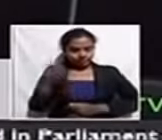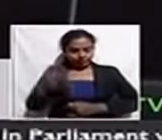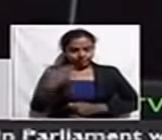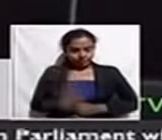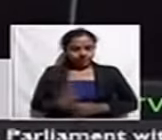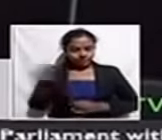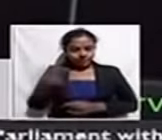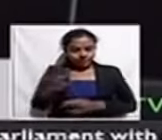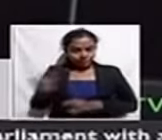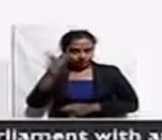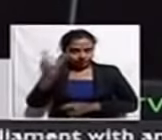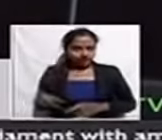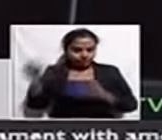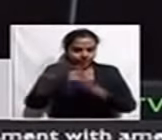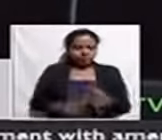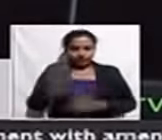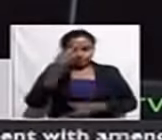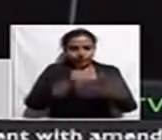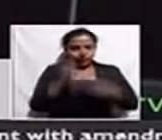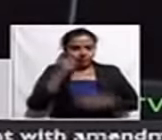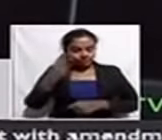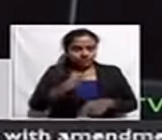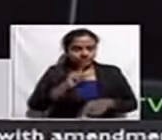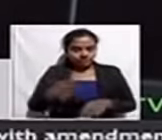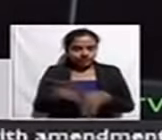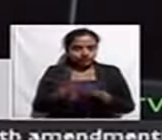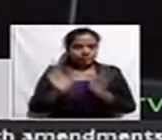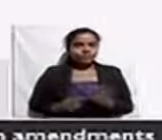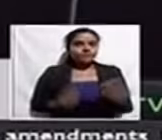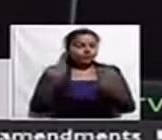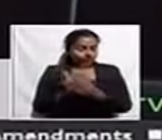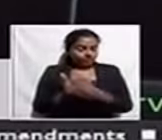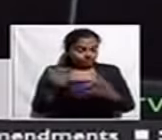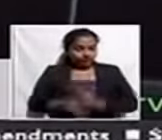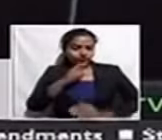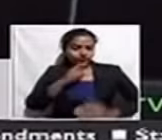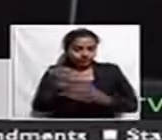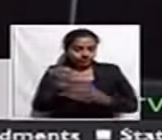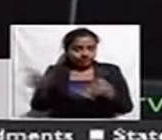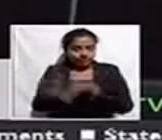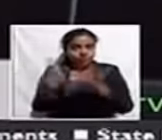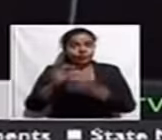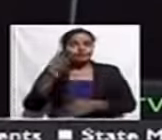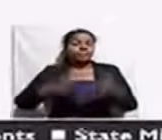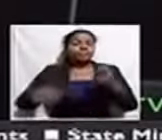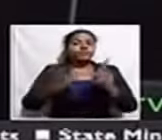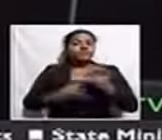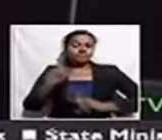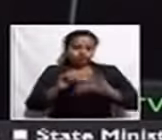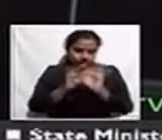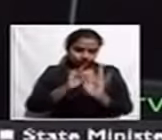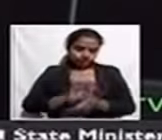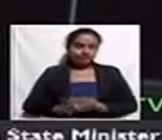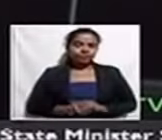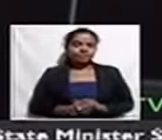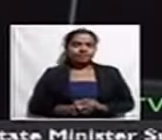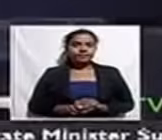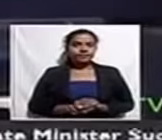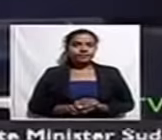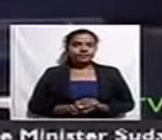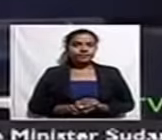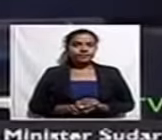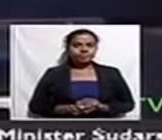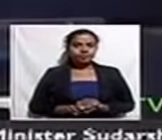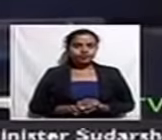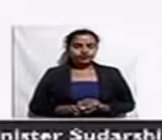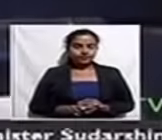improper conduct a motion must be filed before such an allegation is made මෙතන සඳහන් කරන්න බෑ යෝජනාවක් අනුව ඇර